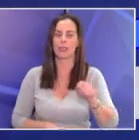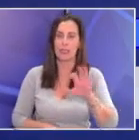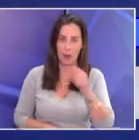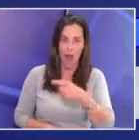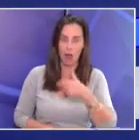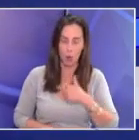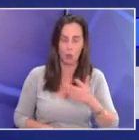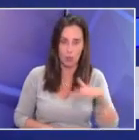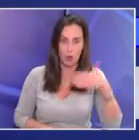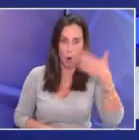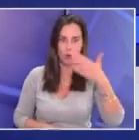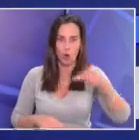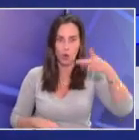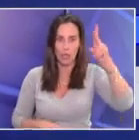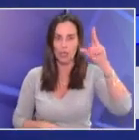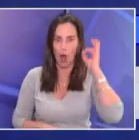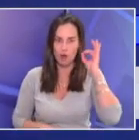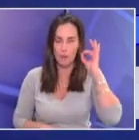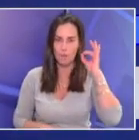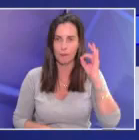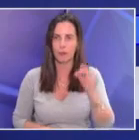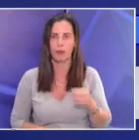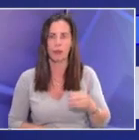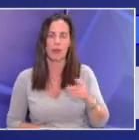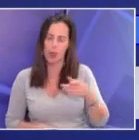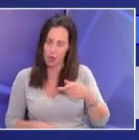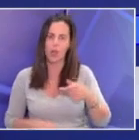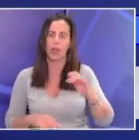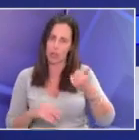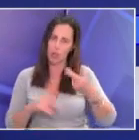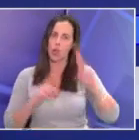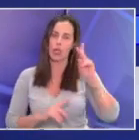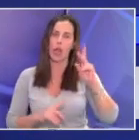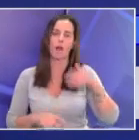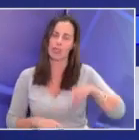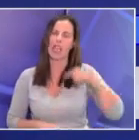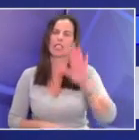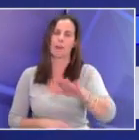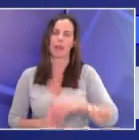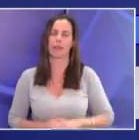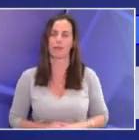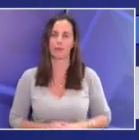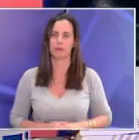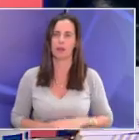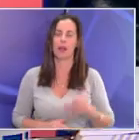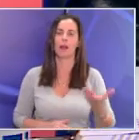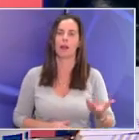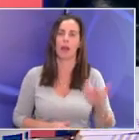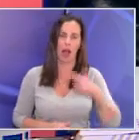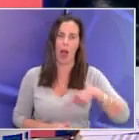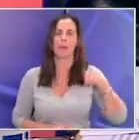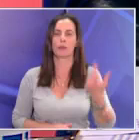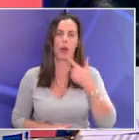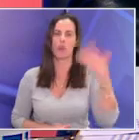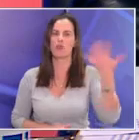האם אנחנו צפויים לעוד עליות מרשימות בשיעור הנשים? לא מרשימות, אבל עליות כן, וזה ייקח עוד הרבה זמן. כמה זה הרבה זמן? הרבה זמן,